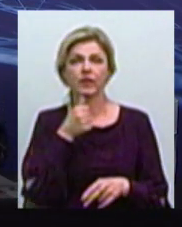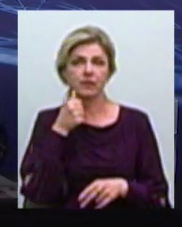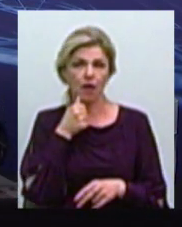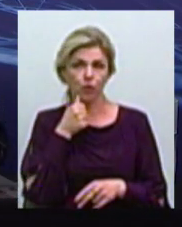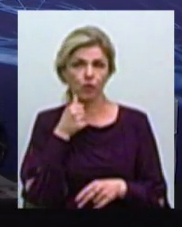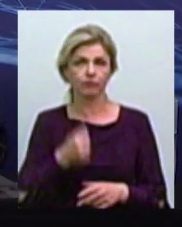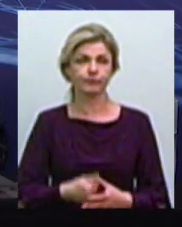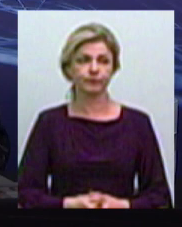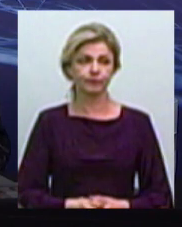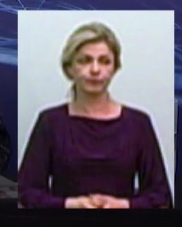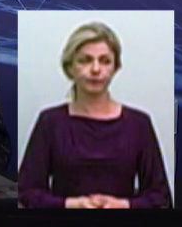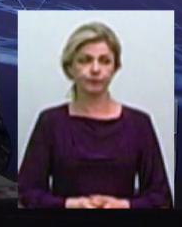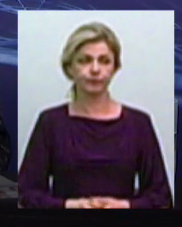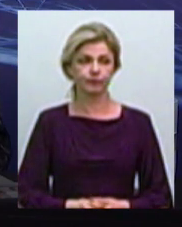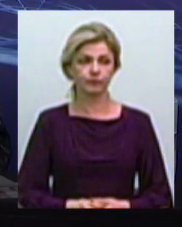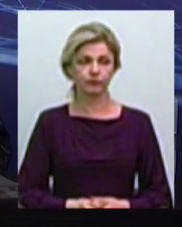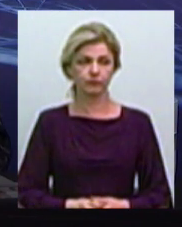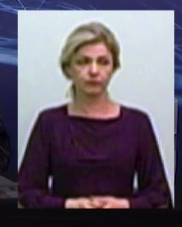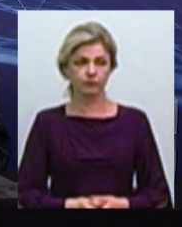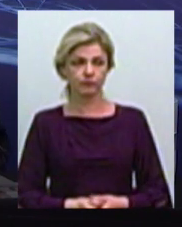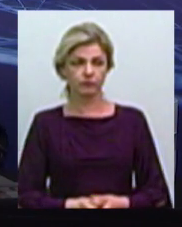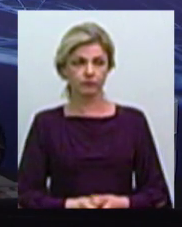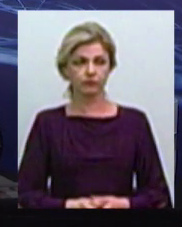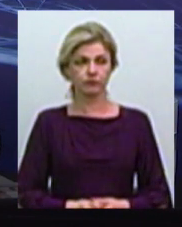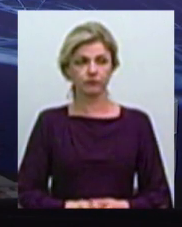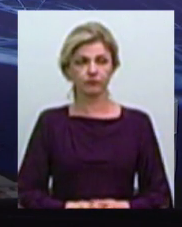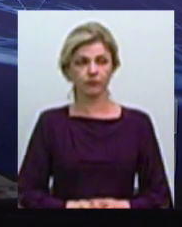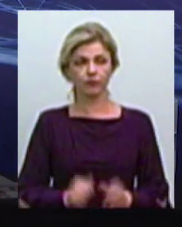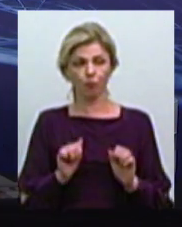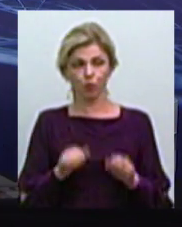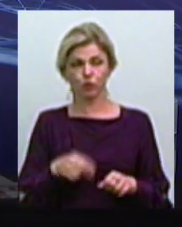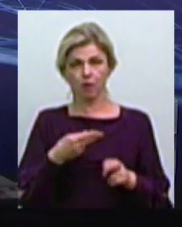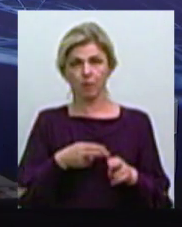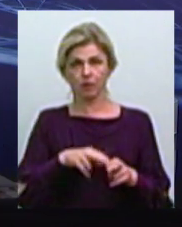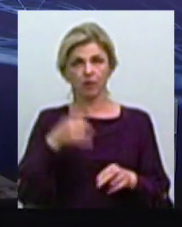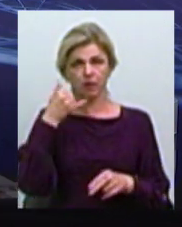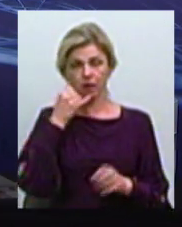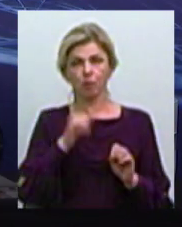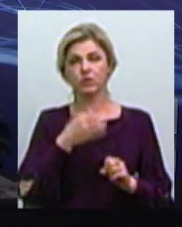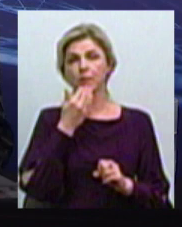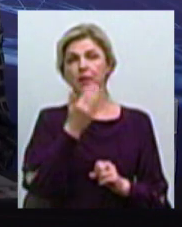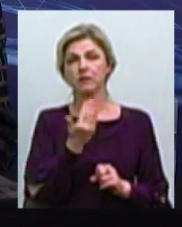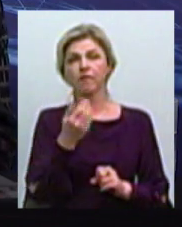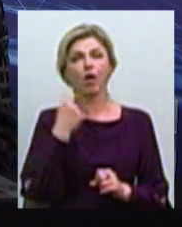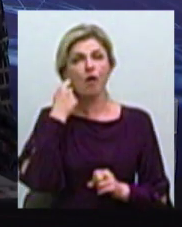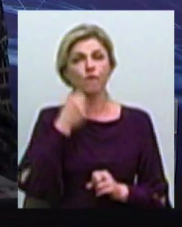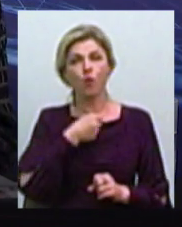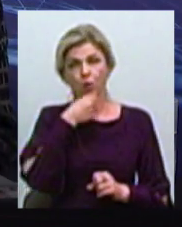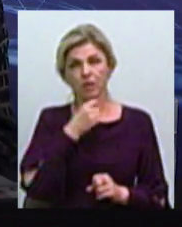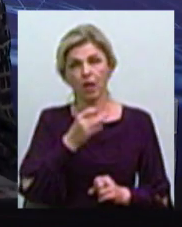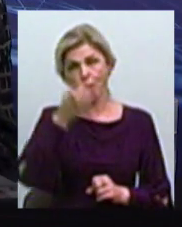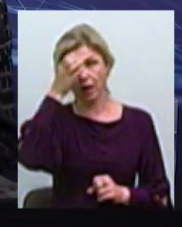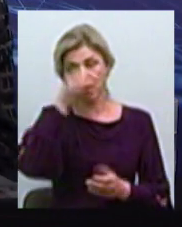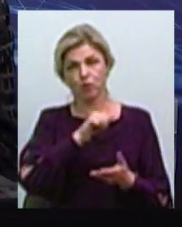конфиденциальной. Значит, вас единственное могут по телефону поэтому спросить ваш возраст и ваше образование. Могут